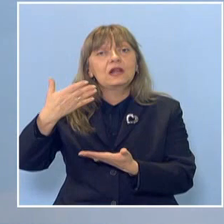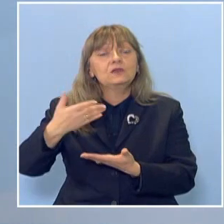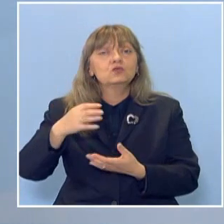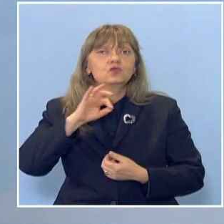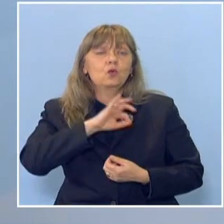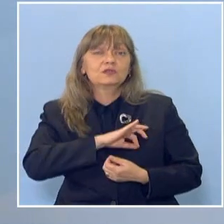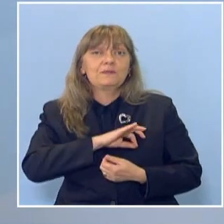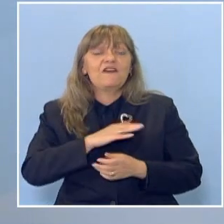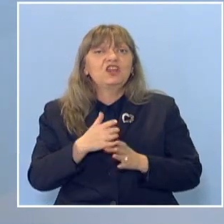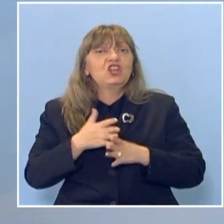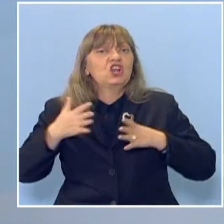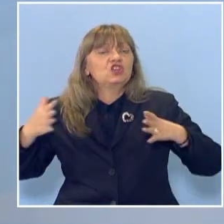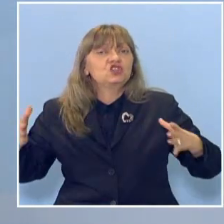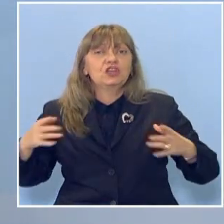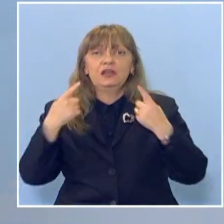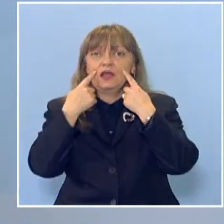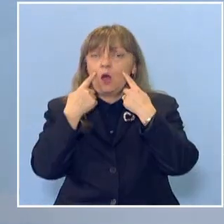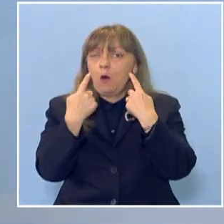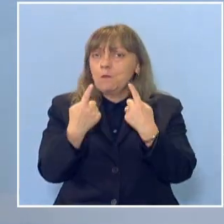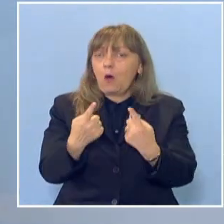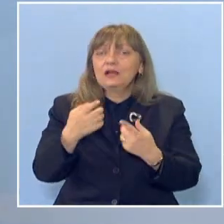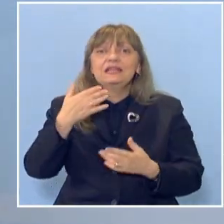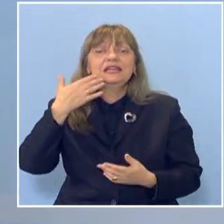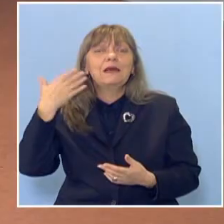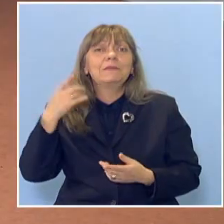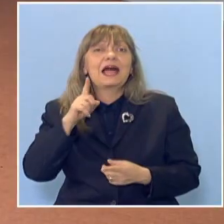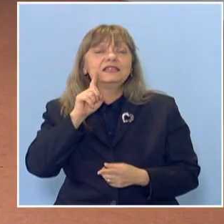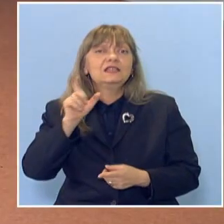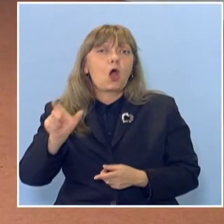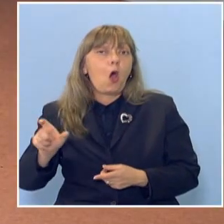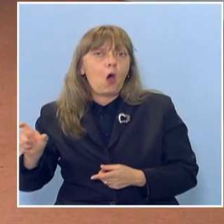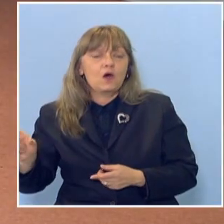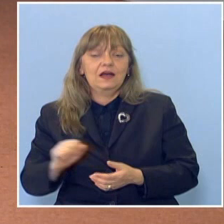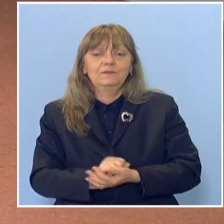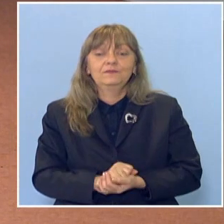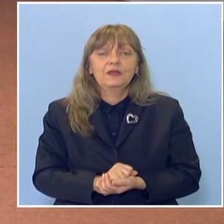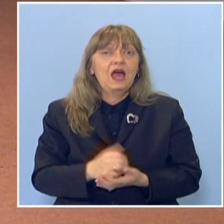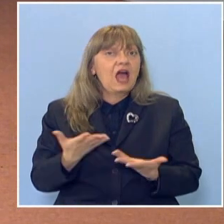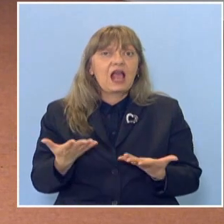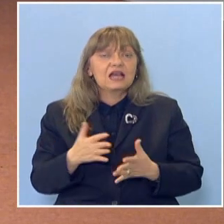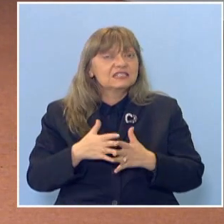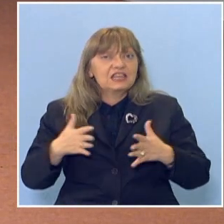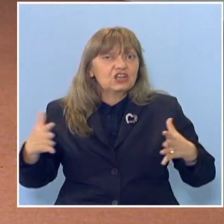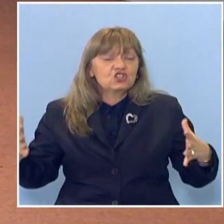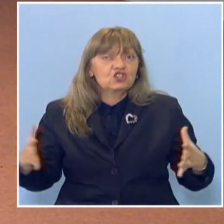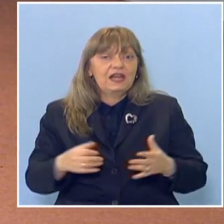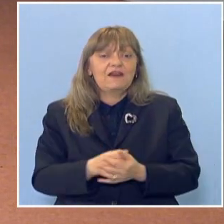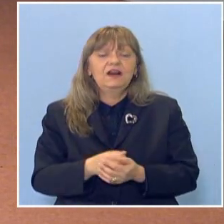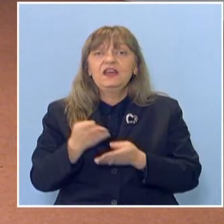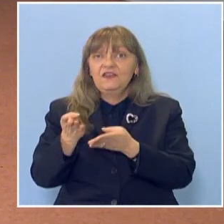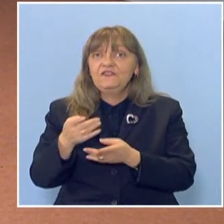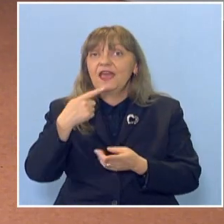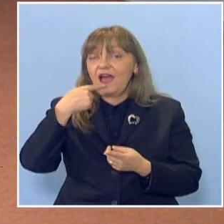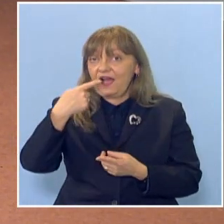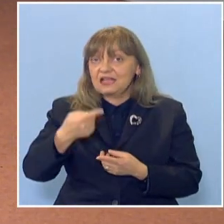кръгозора на младите хора според вас? Казахте за ползите, изтъкнахте ползи. Как се разширява кръгозора на младите хора? Ето, вие казахте, вече